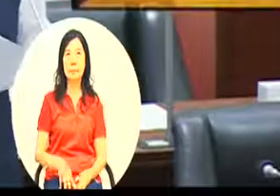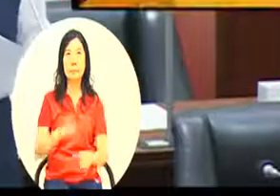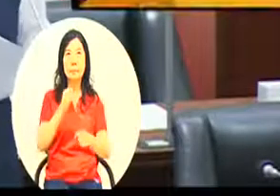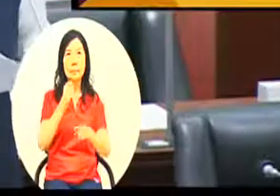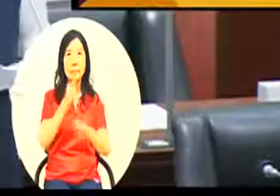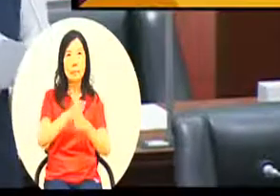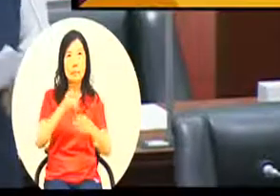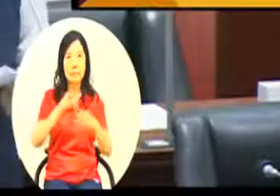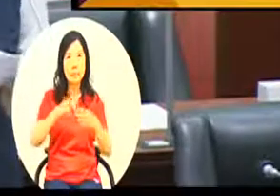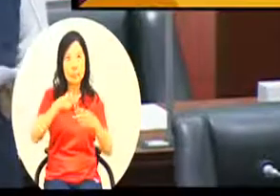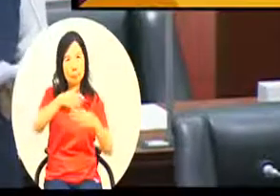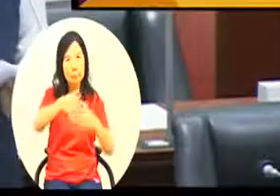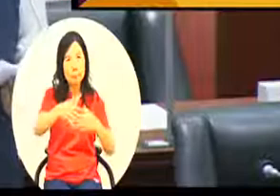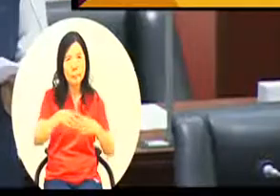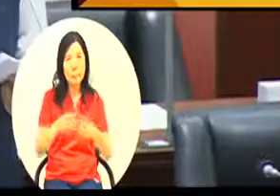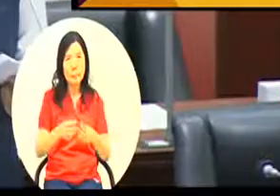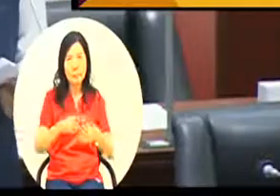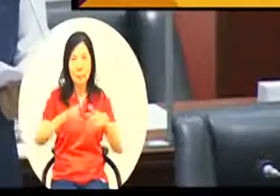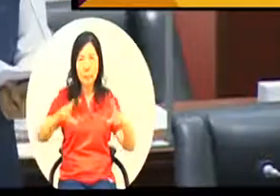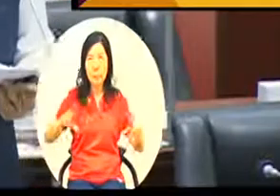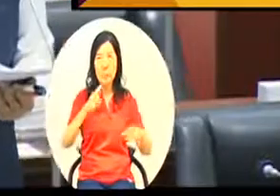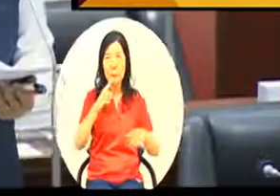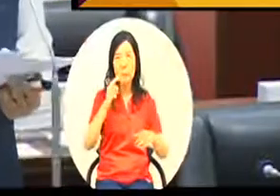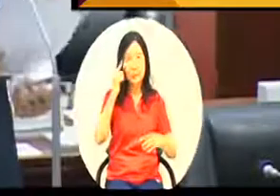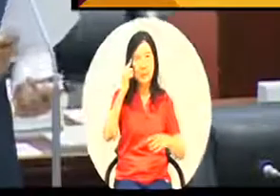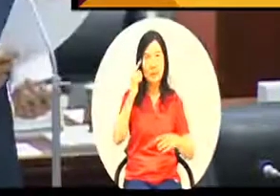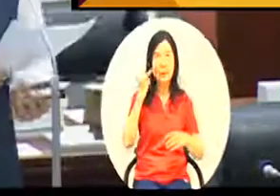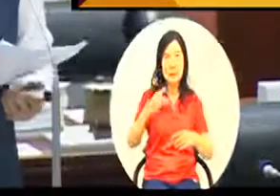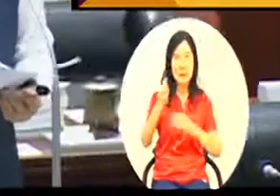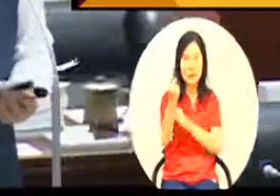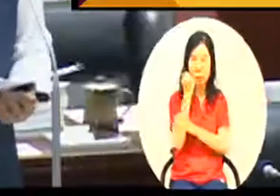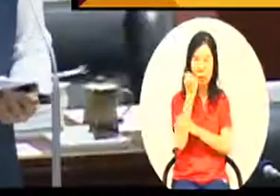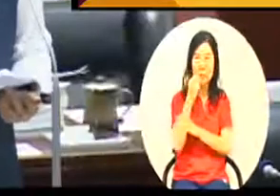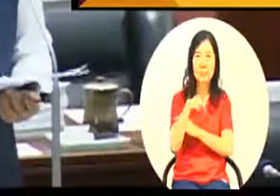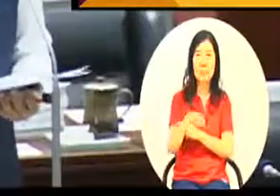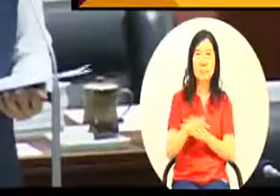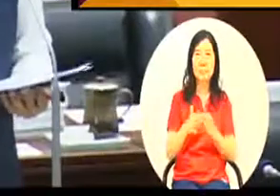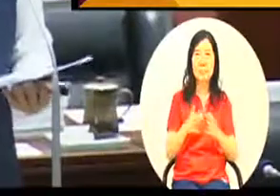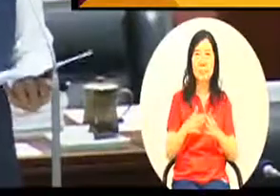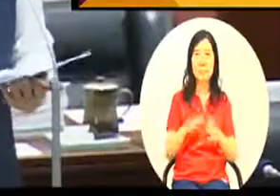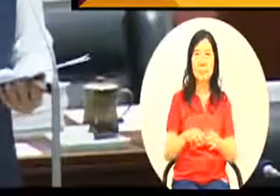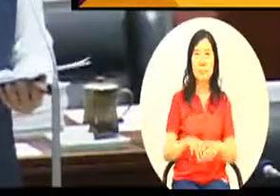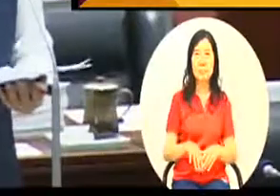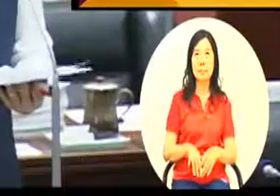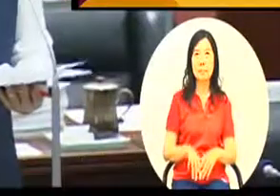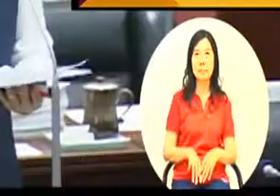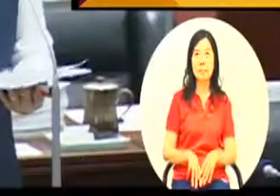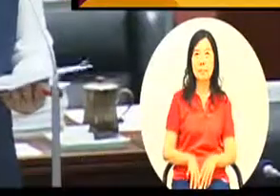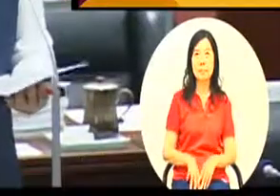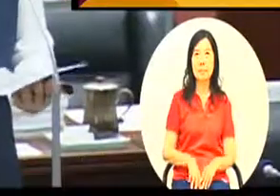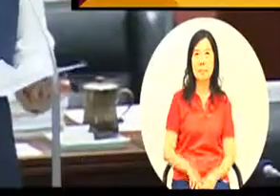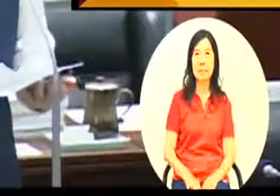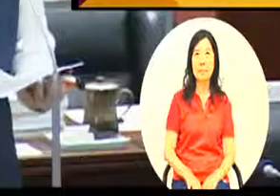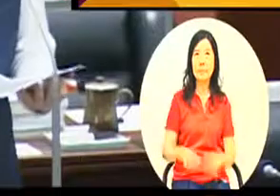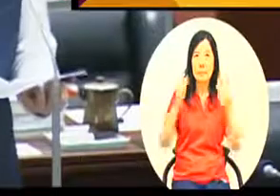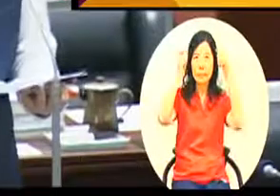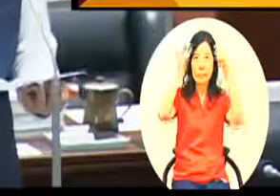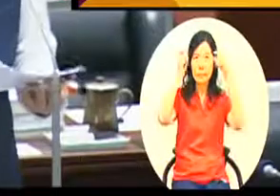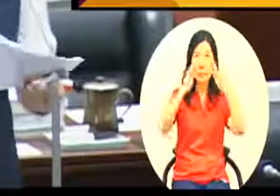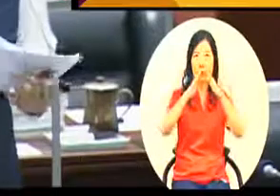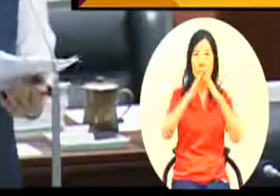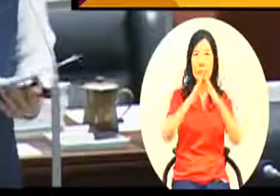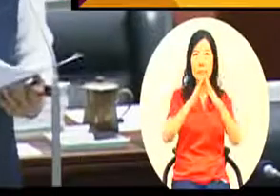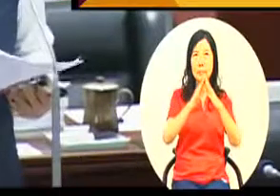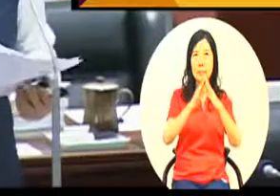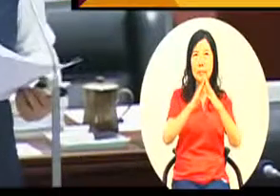工程浩大，但我想我们还是要努力这部分啊，因为毕竟我觉得高雄市好不容易进入